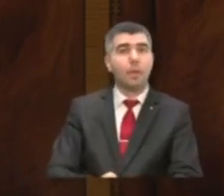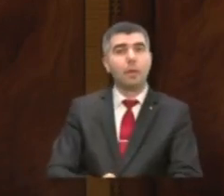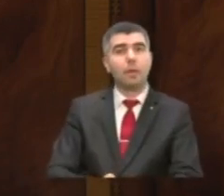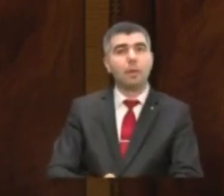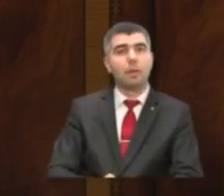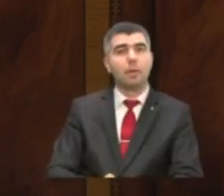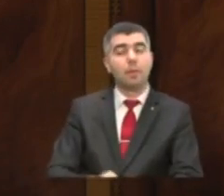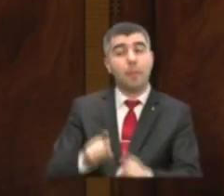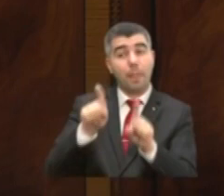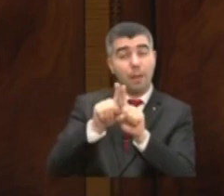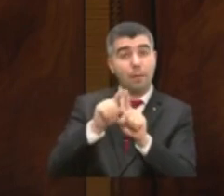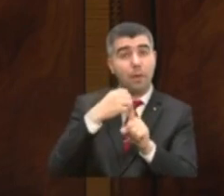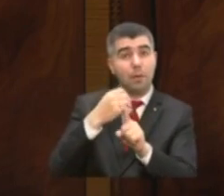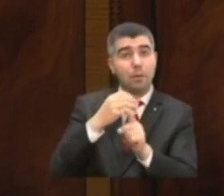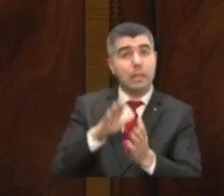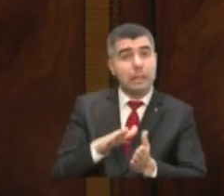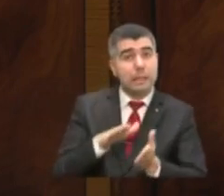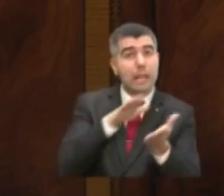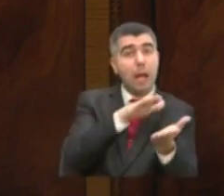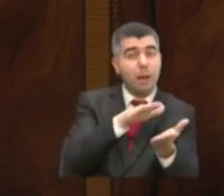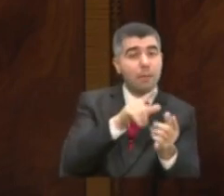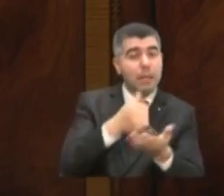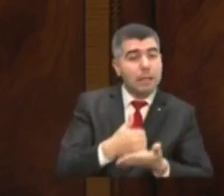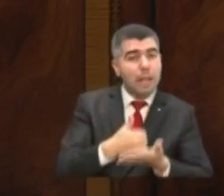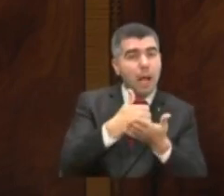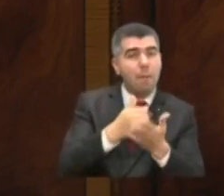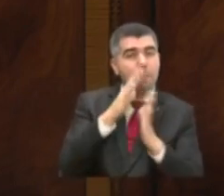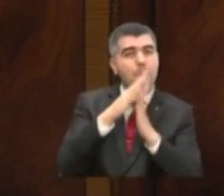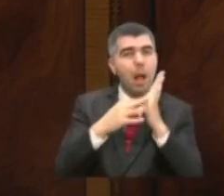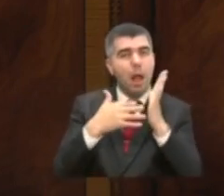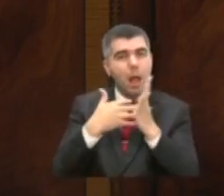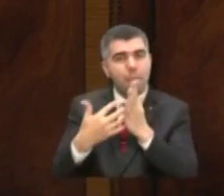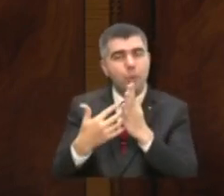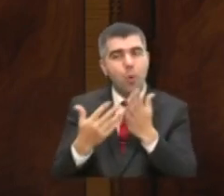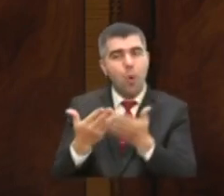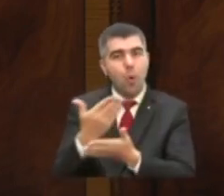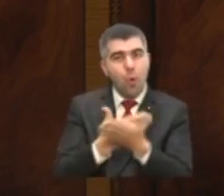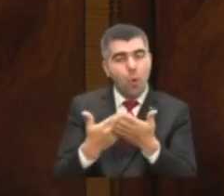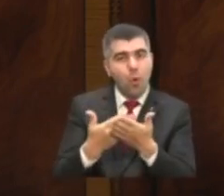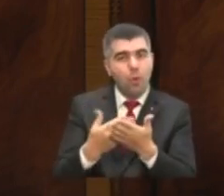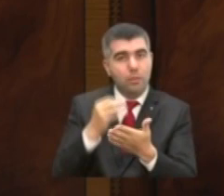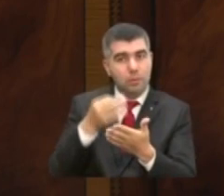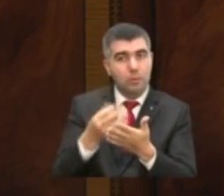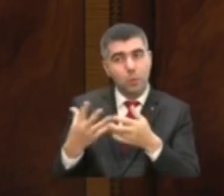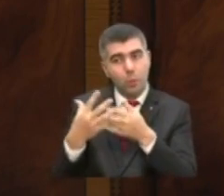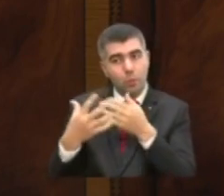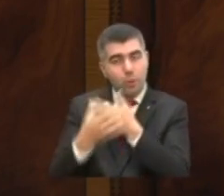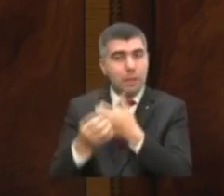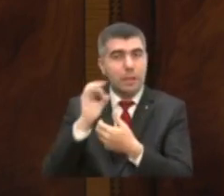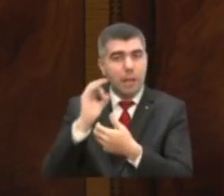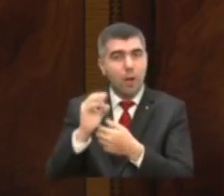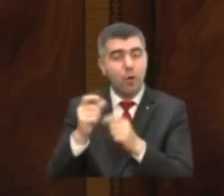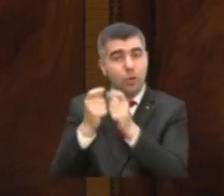40 مليون درهم ثم ستوجه لدعم هذه البرامج الاجتماعية وتقويتها. هذا جزء من التوزيع العادل